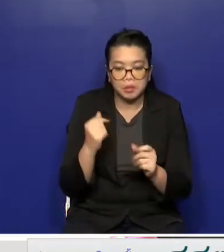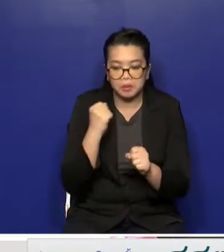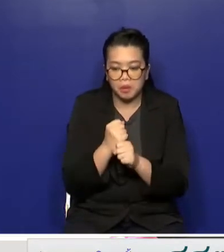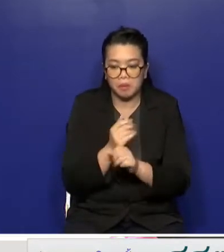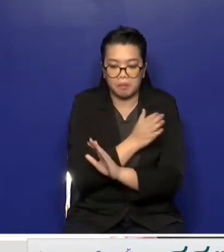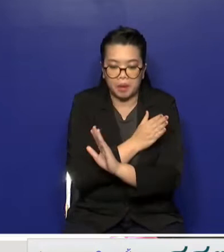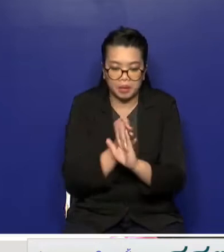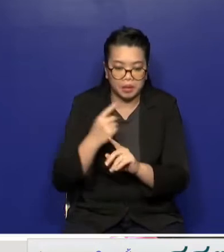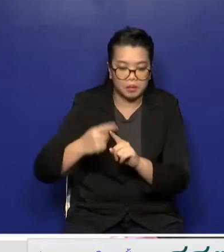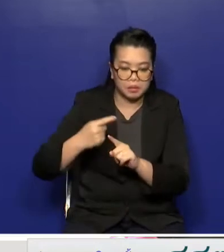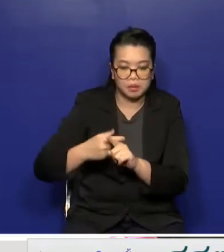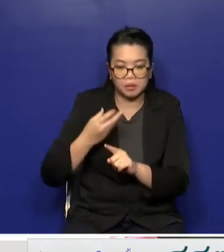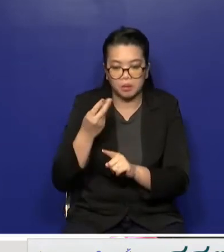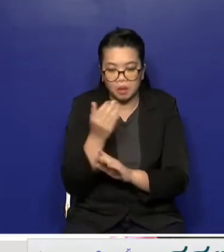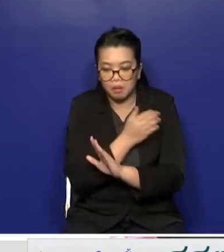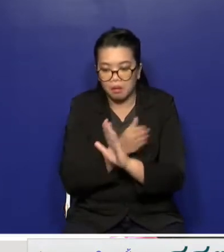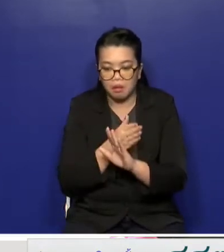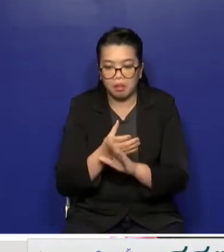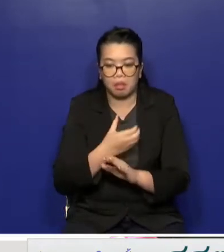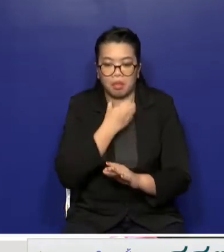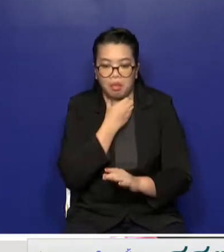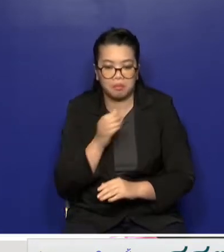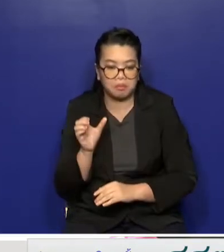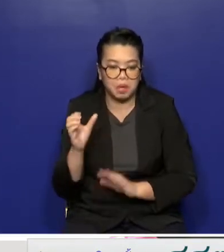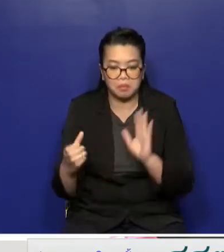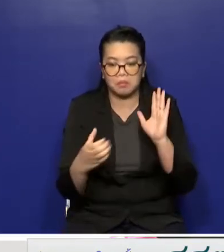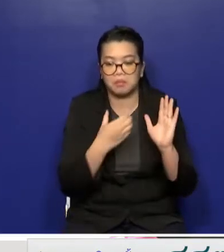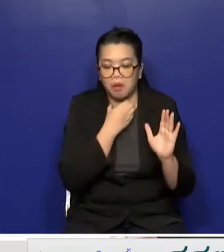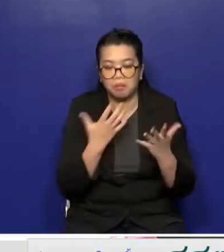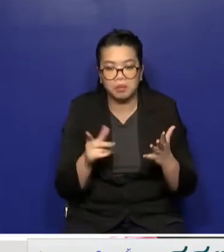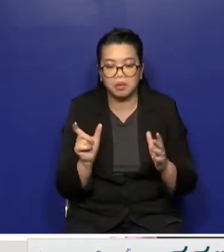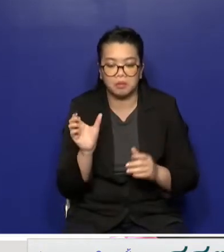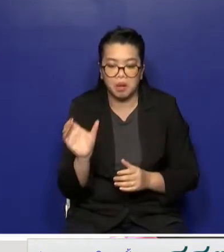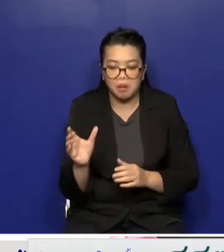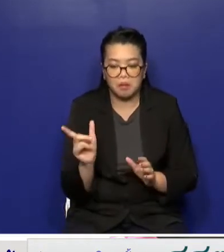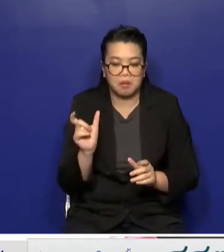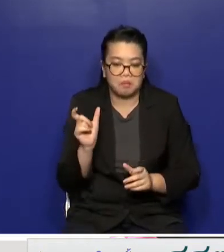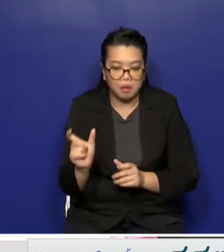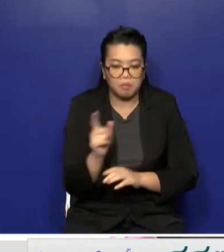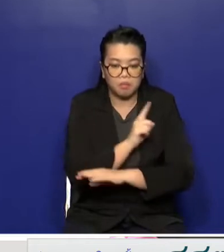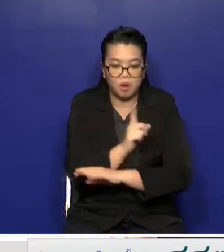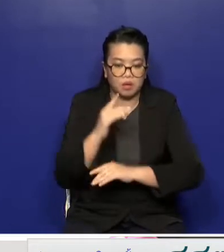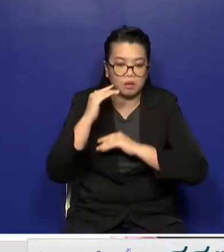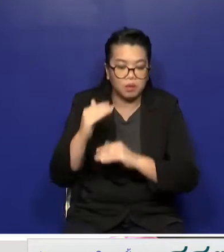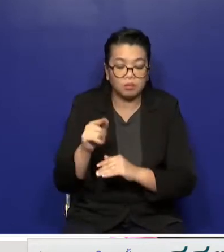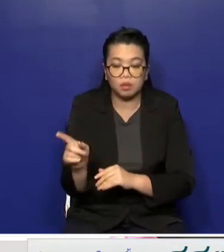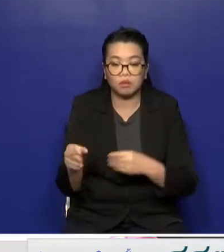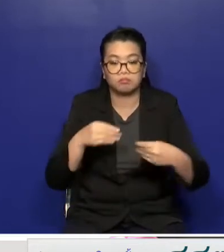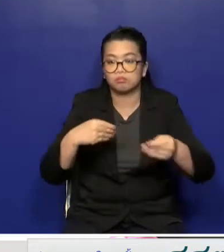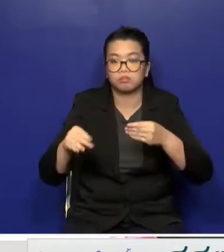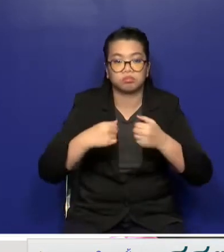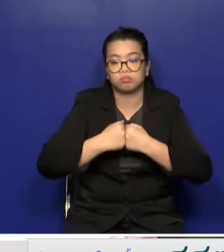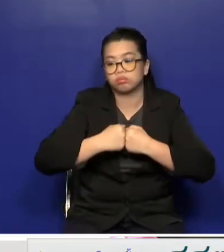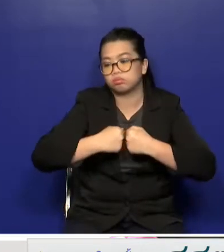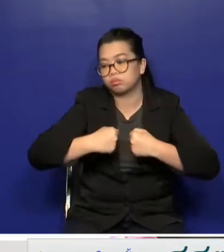ายในกี่เดือนกี่ปีซึแตกตางจกฎหมายอื่นนะครับที่เราเคยเขียนกฎหมายให้ไปเนี่ย